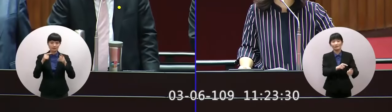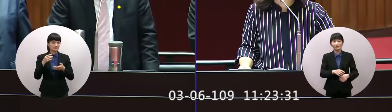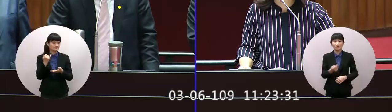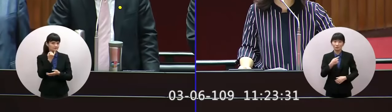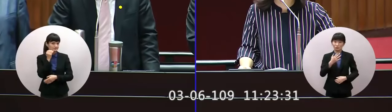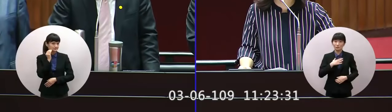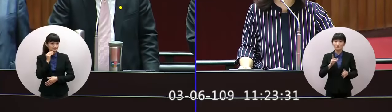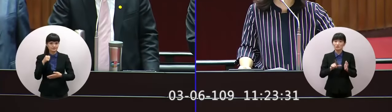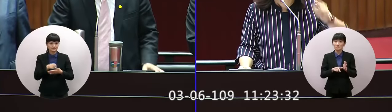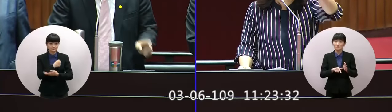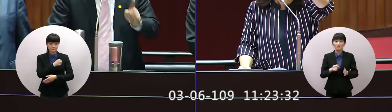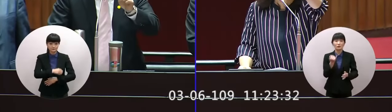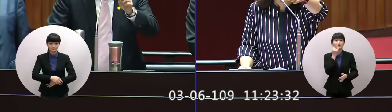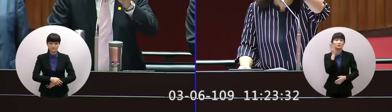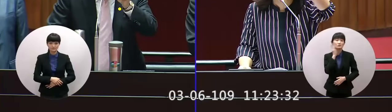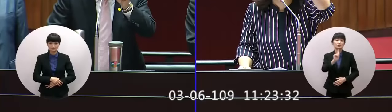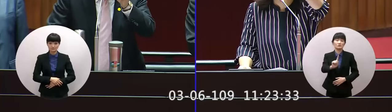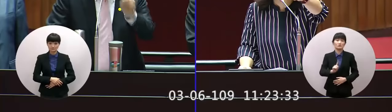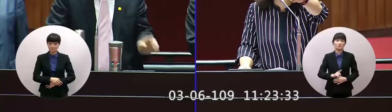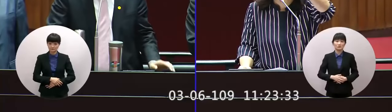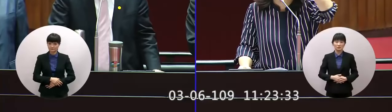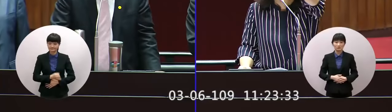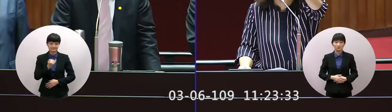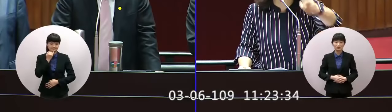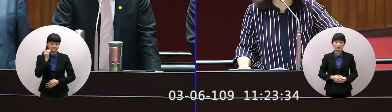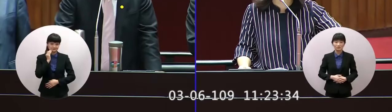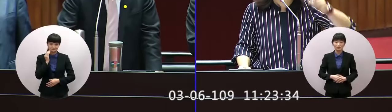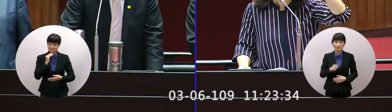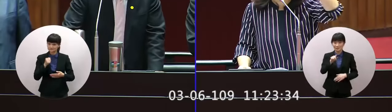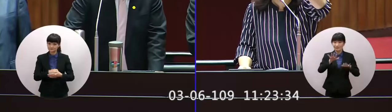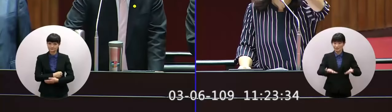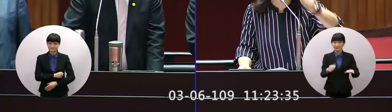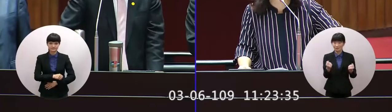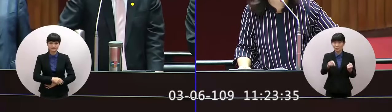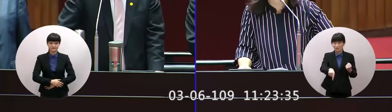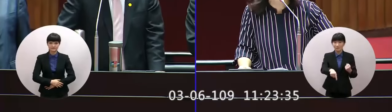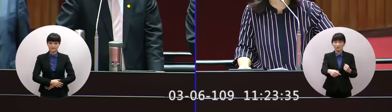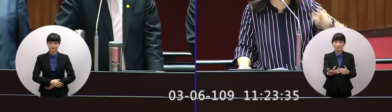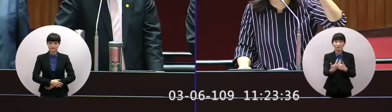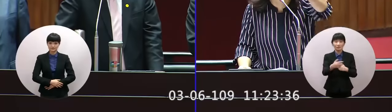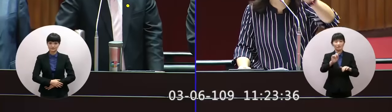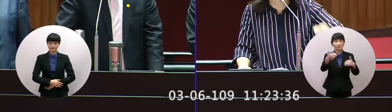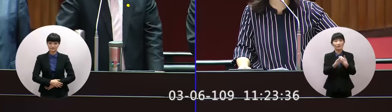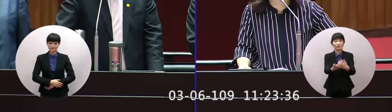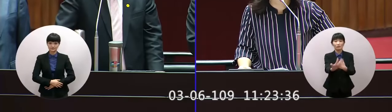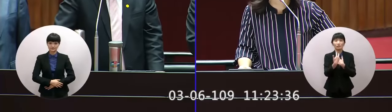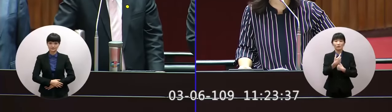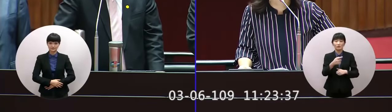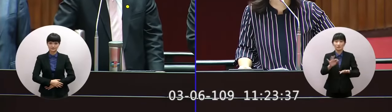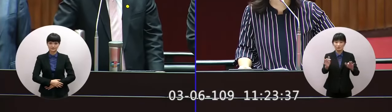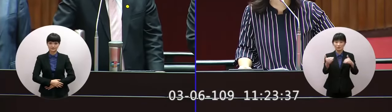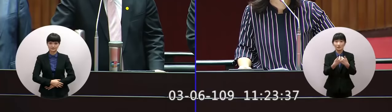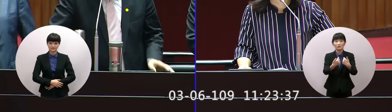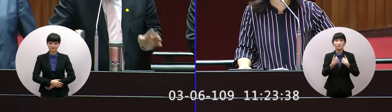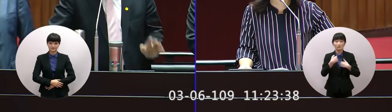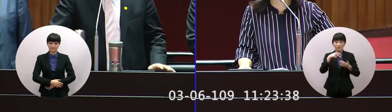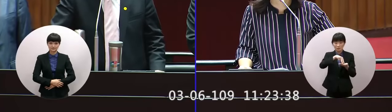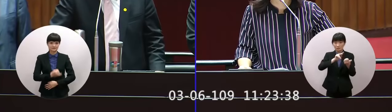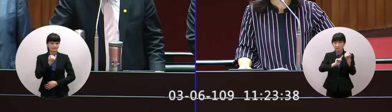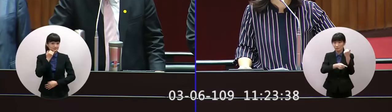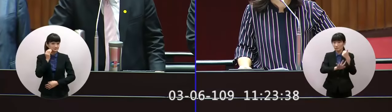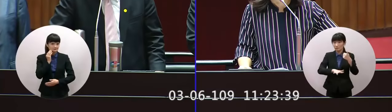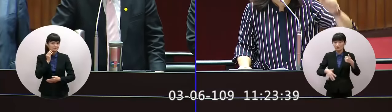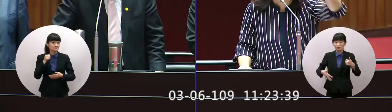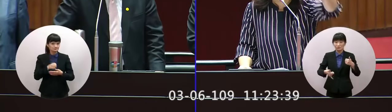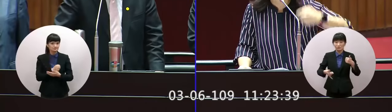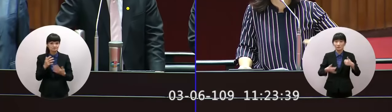间呢、啊，怎么也好可惜。请在这边质询，在这边你反过来再质疑立法委员的质询。 好可惜的质